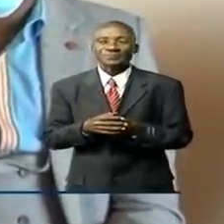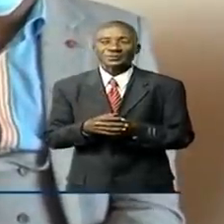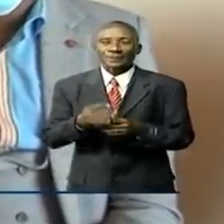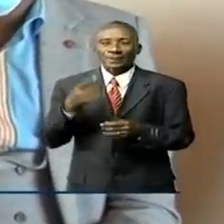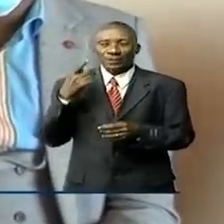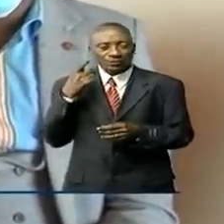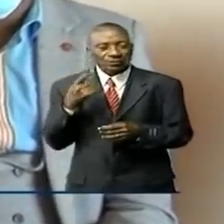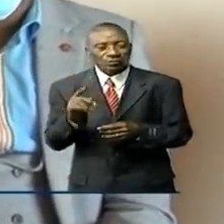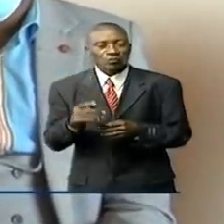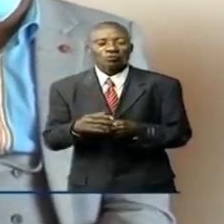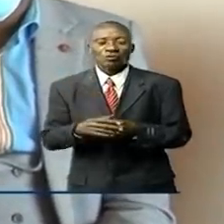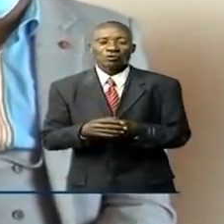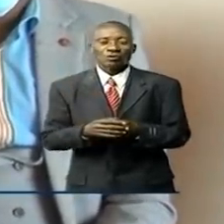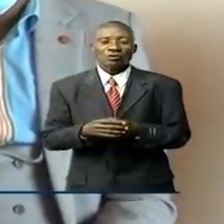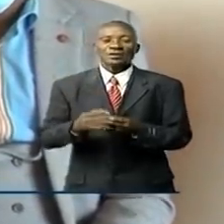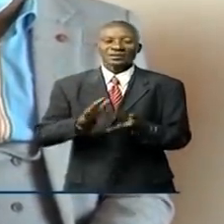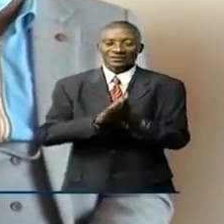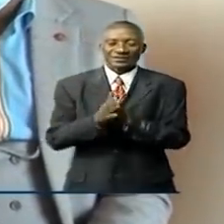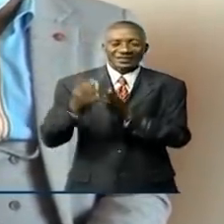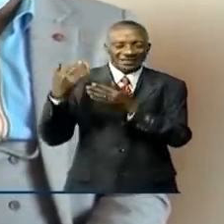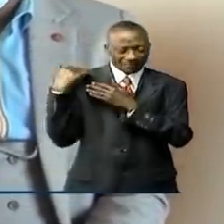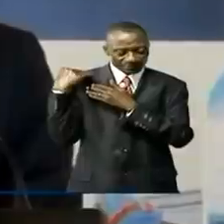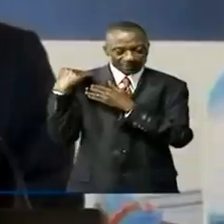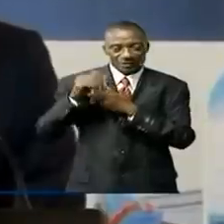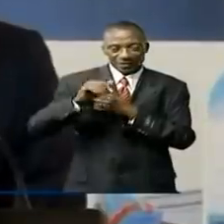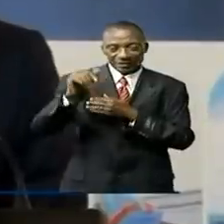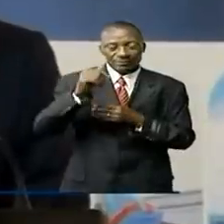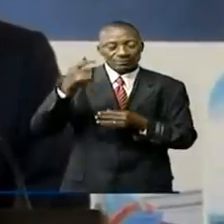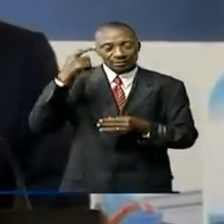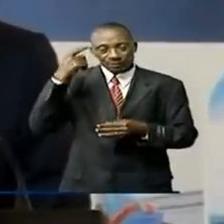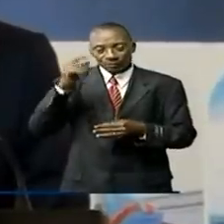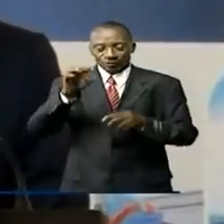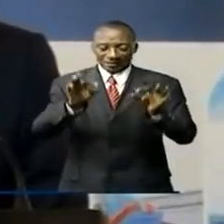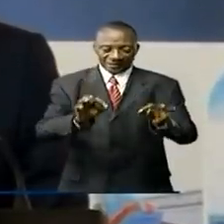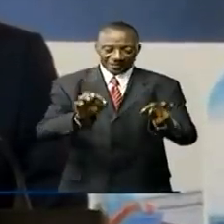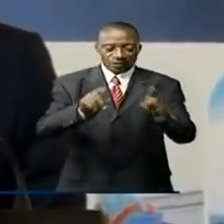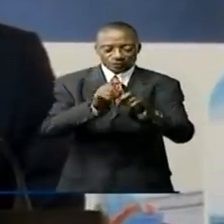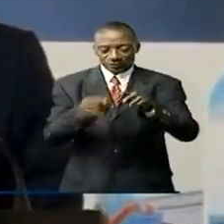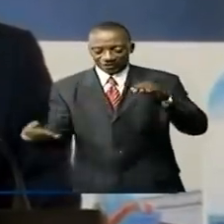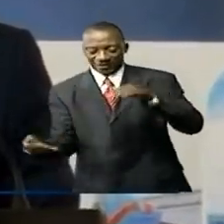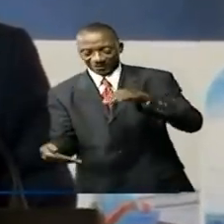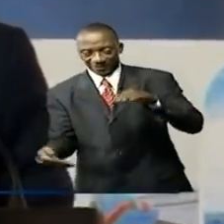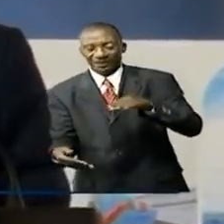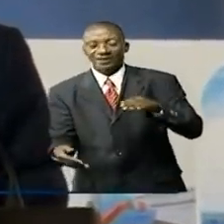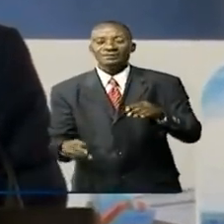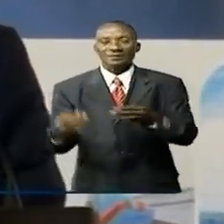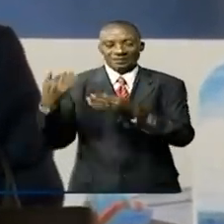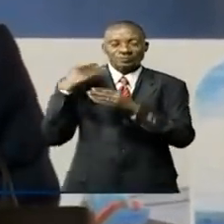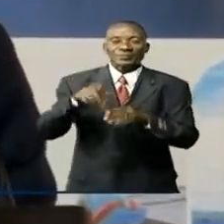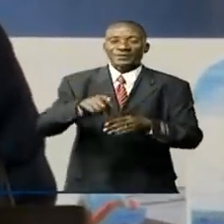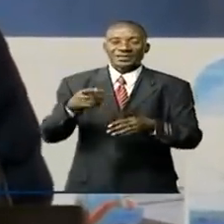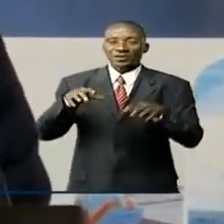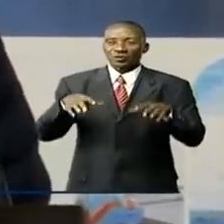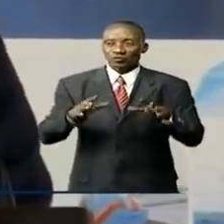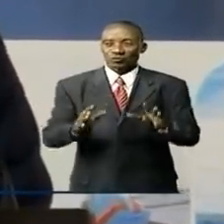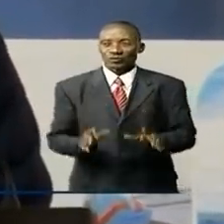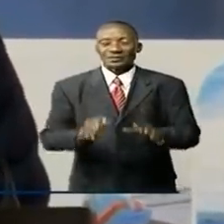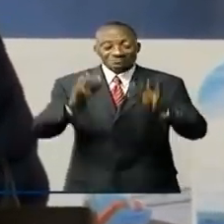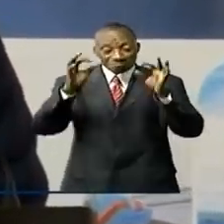richesses du sous-sol. Malheureusement, le Congo ne peut pas être un paradis